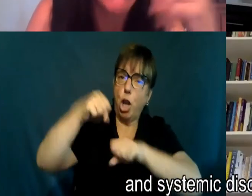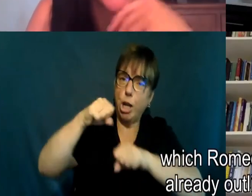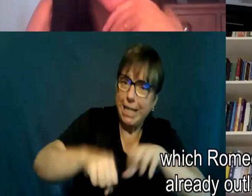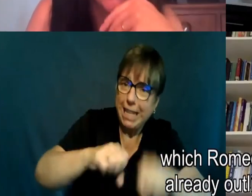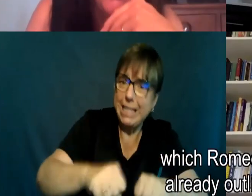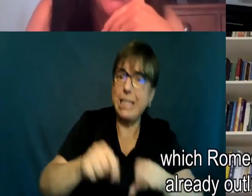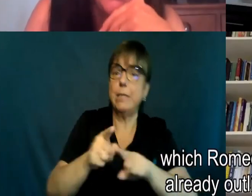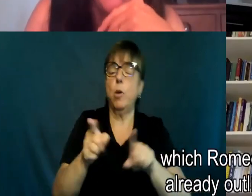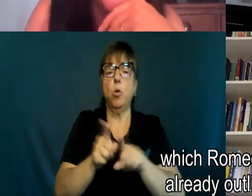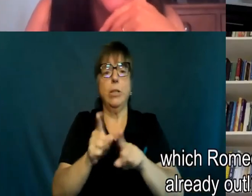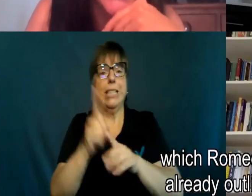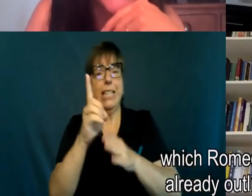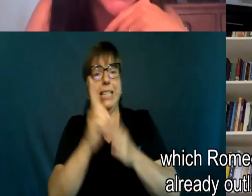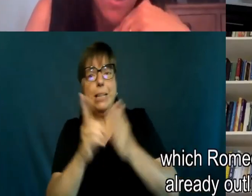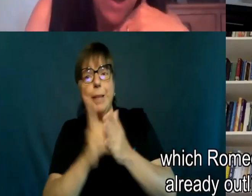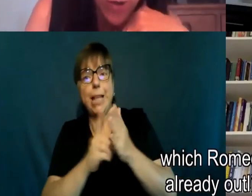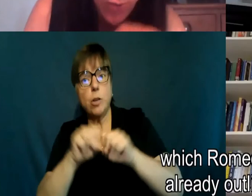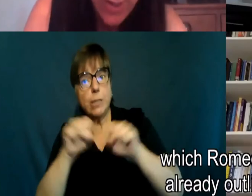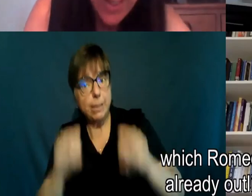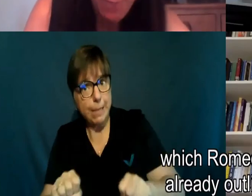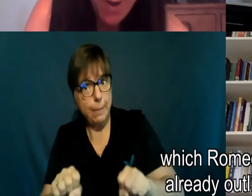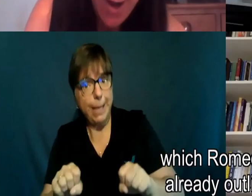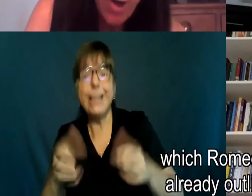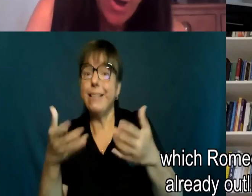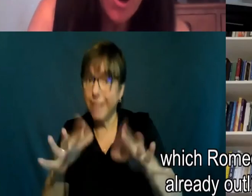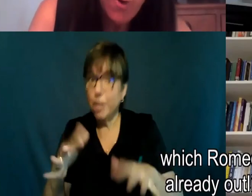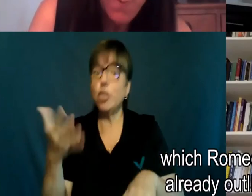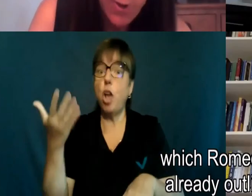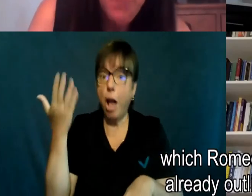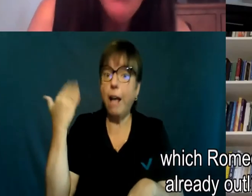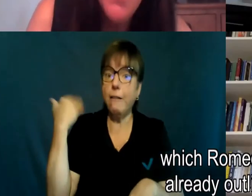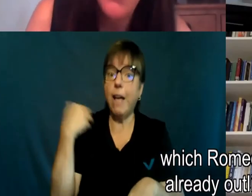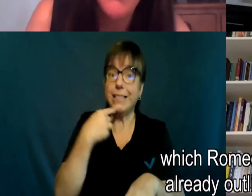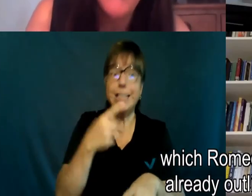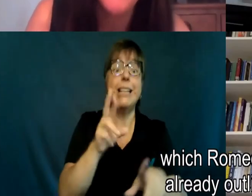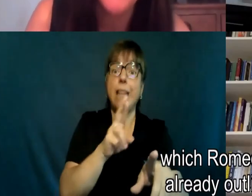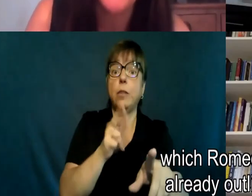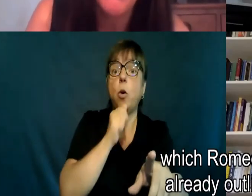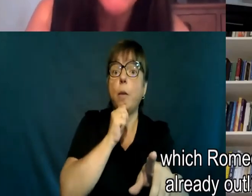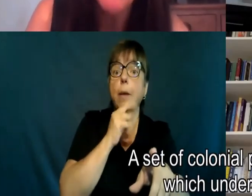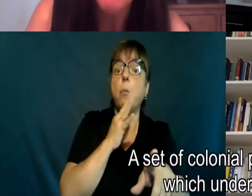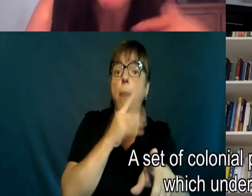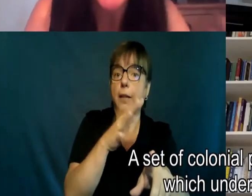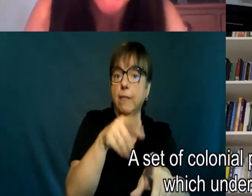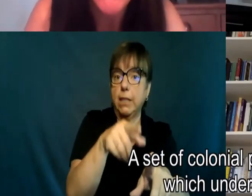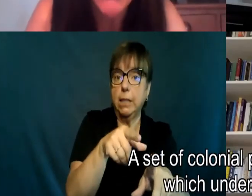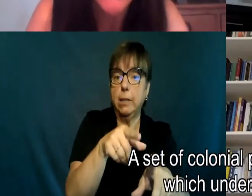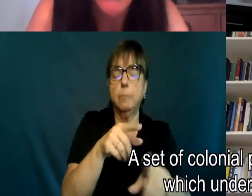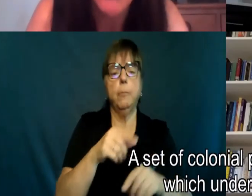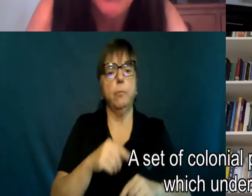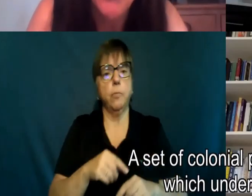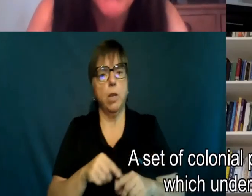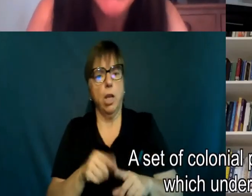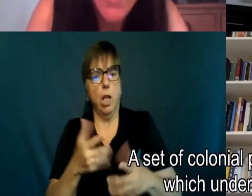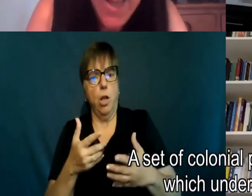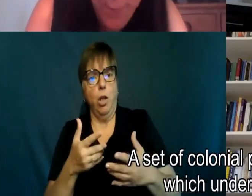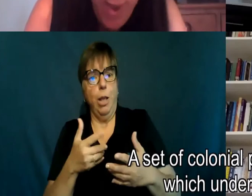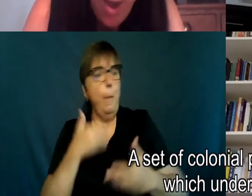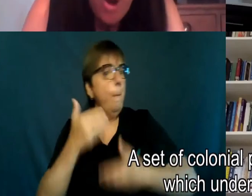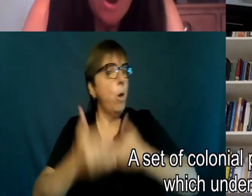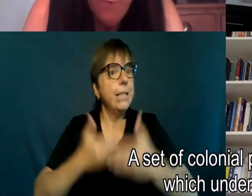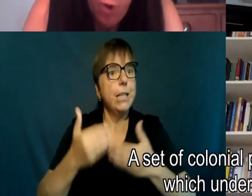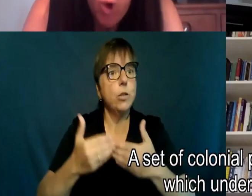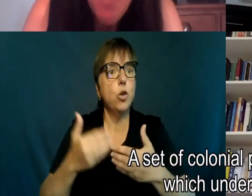systémique qui ont déjà été soulignées par Roméo. Ensemble de processus coloniaux